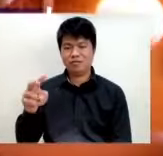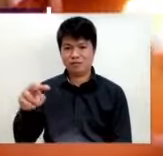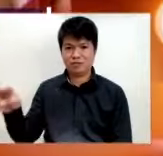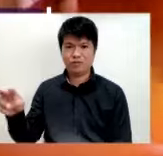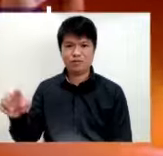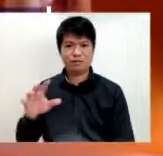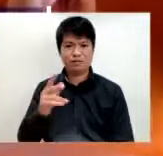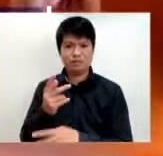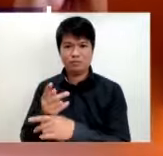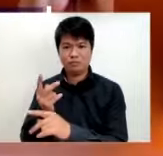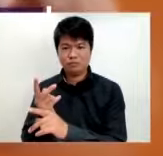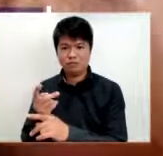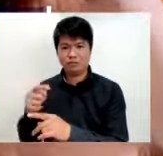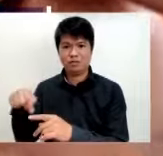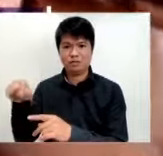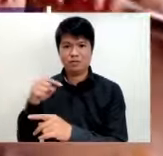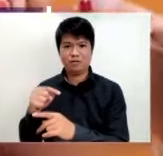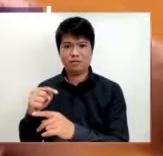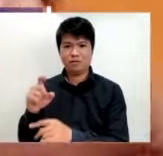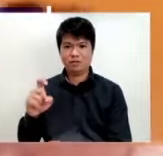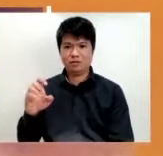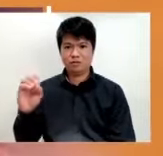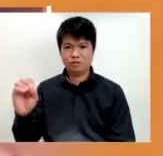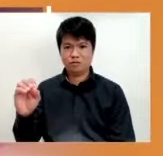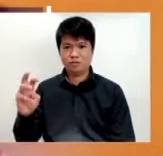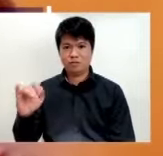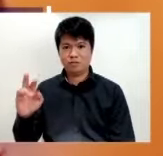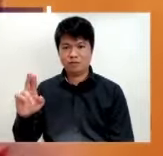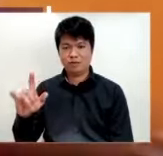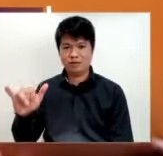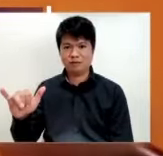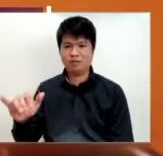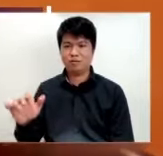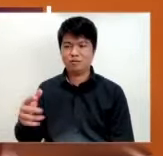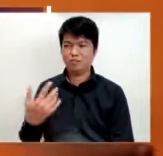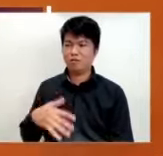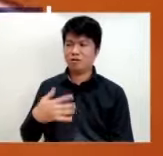ng show na si XO member Lay, napahanga sa ganda ng kanilang boses.